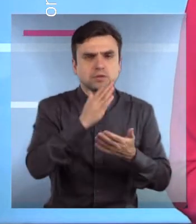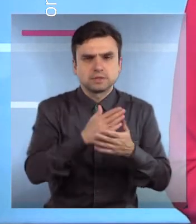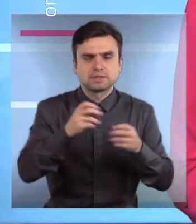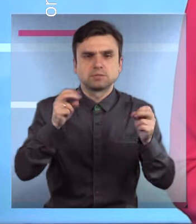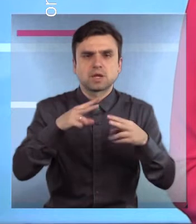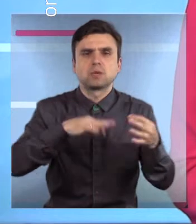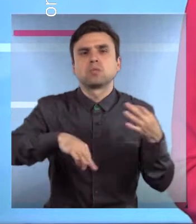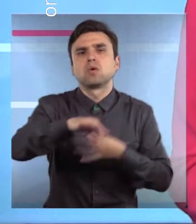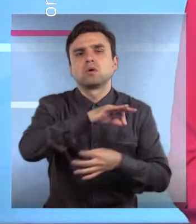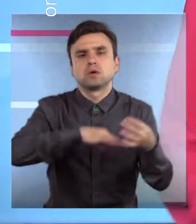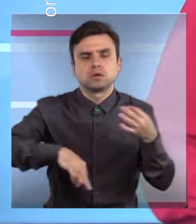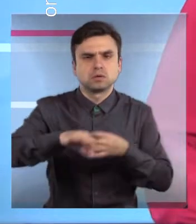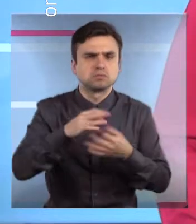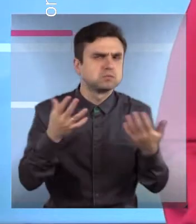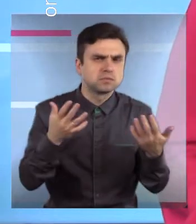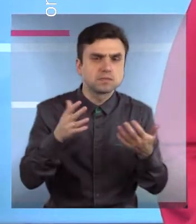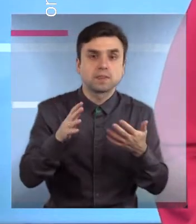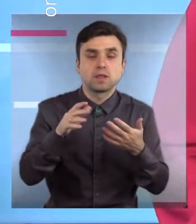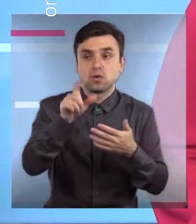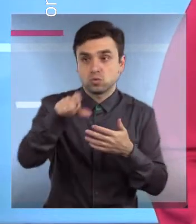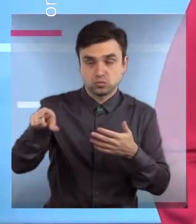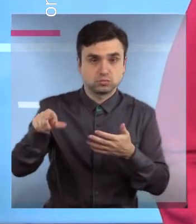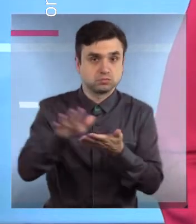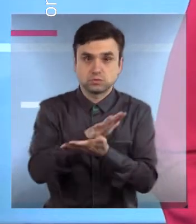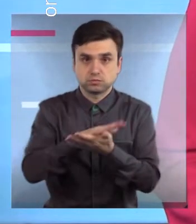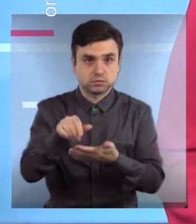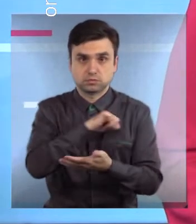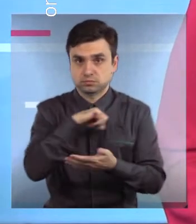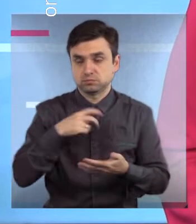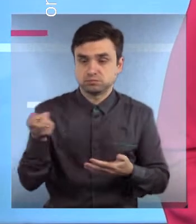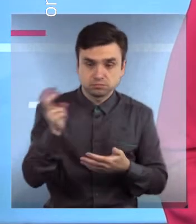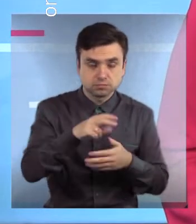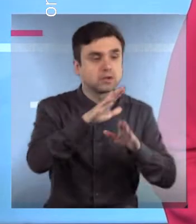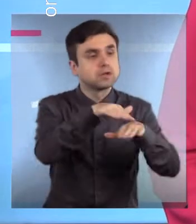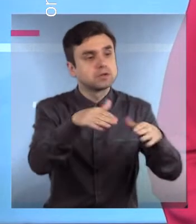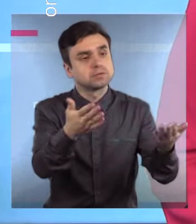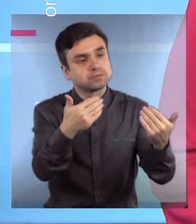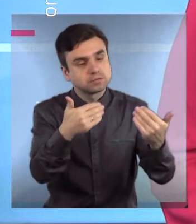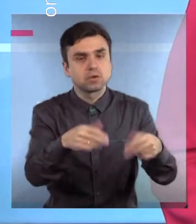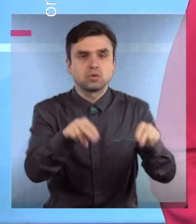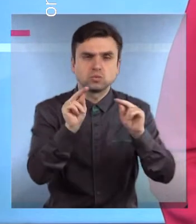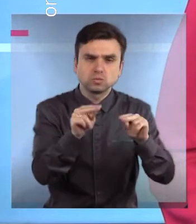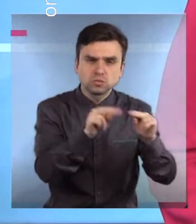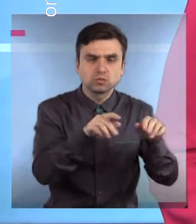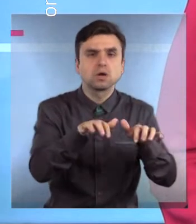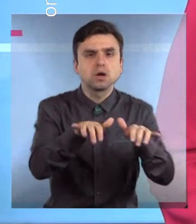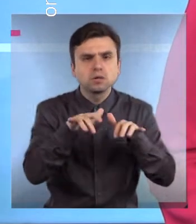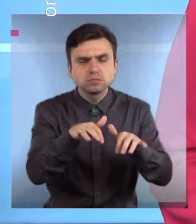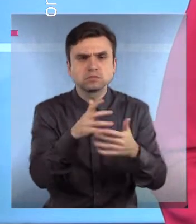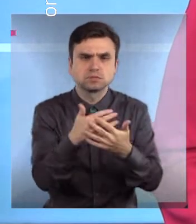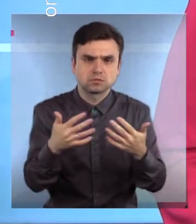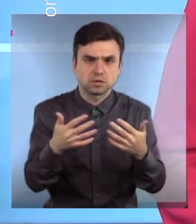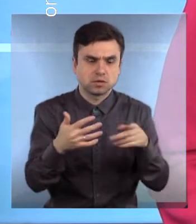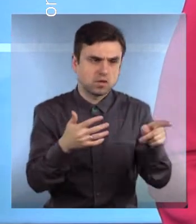дітей IT-технологіям. Школярі віком від 8 до 13 років на заняттях вчаться створювати веб-сайти, анімацію